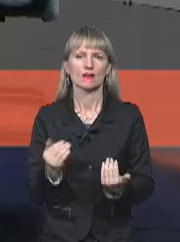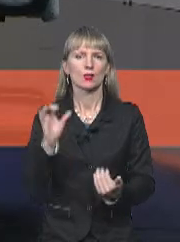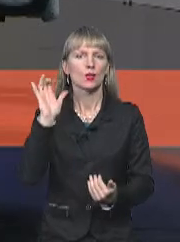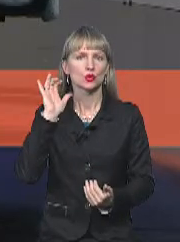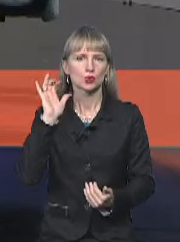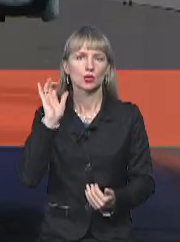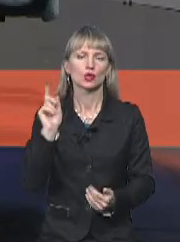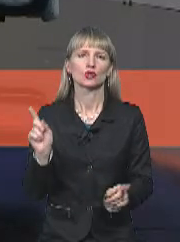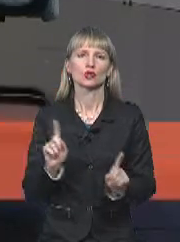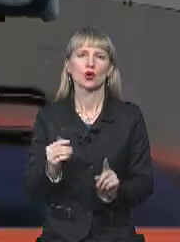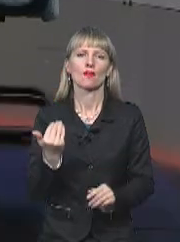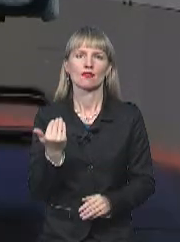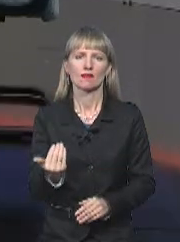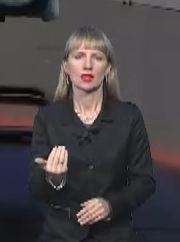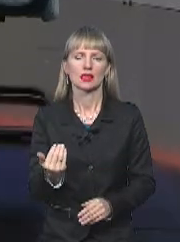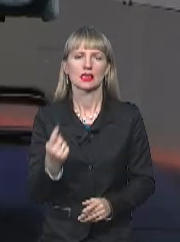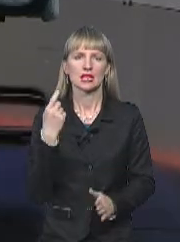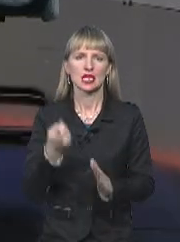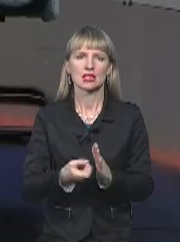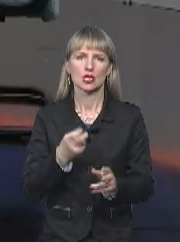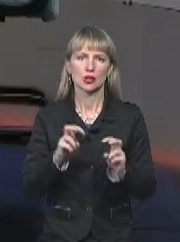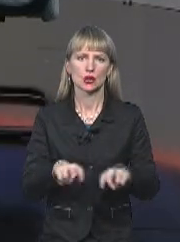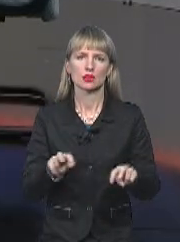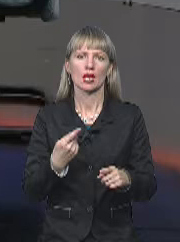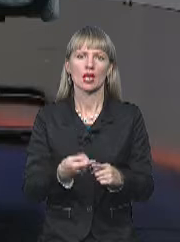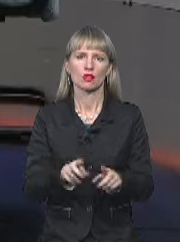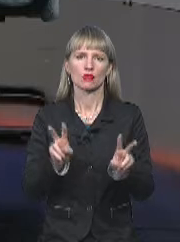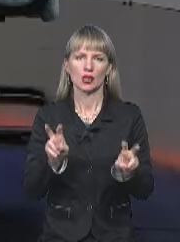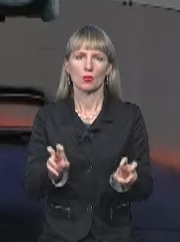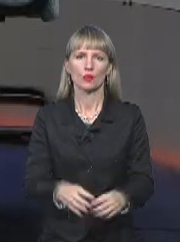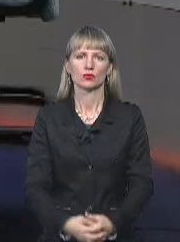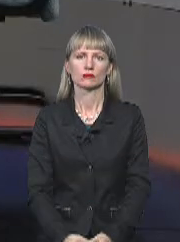послухаємо, що він дізнався, досліджуючи цю тему.